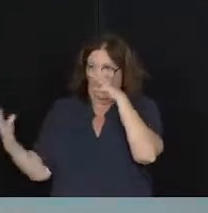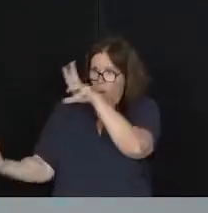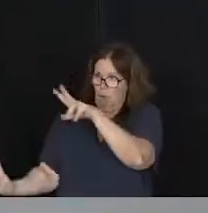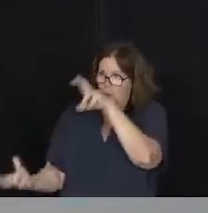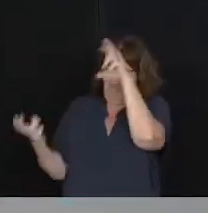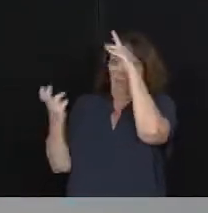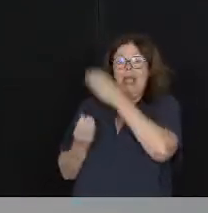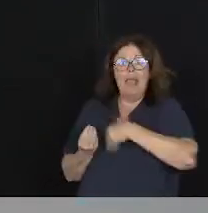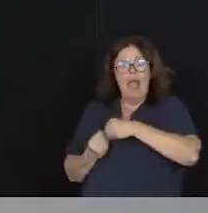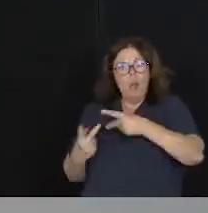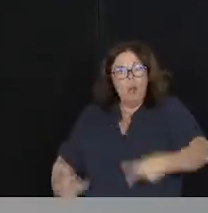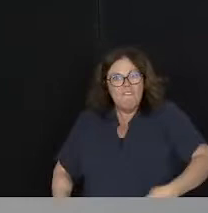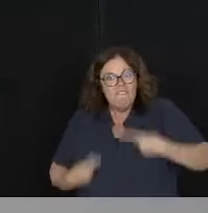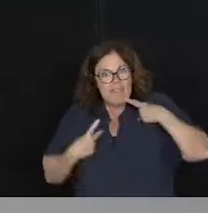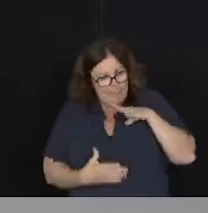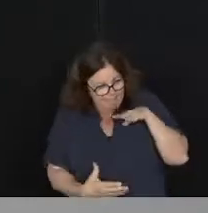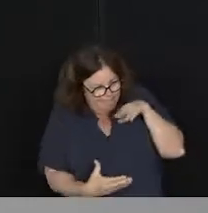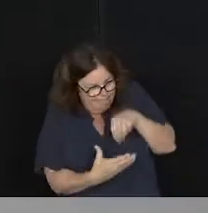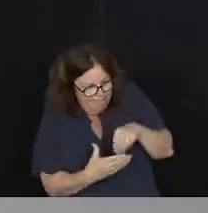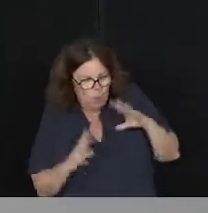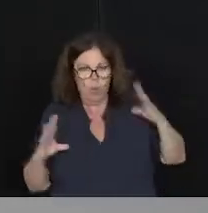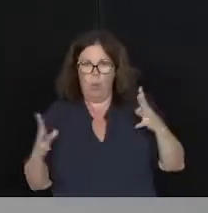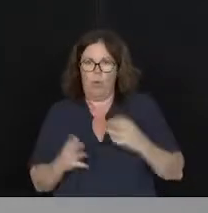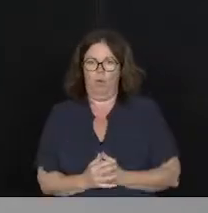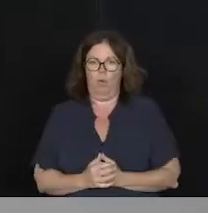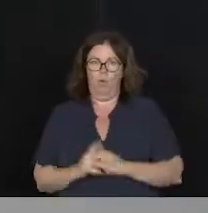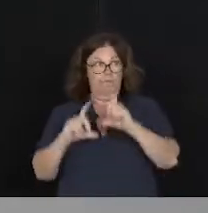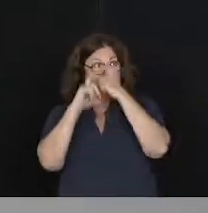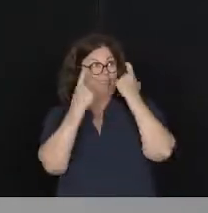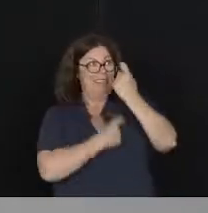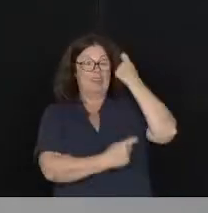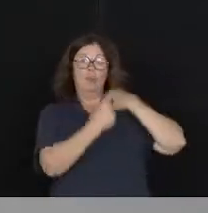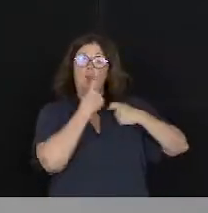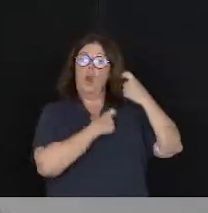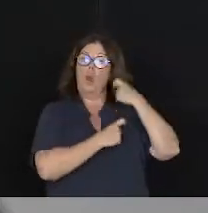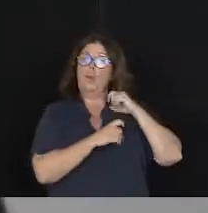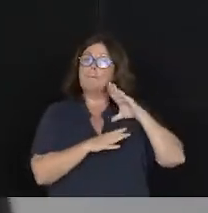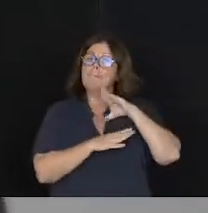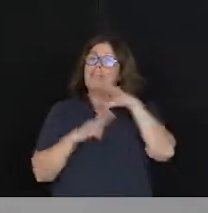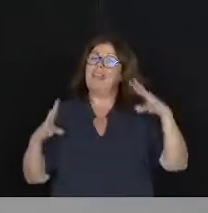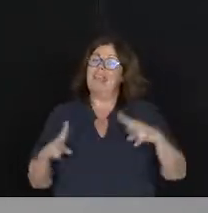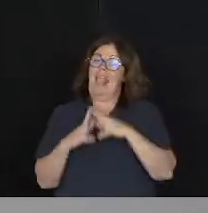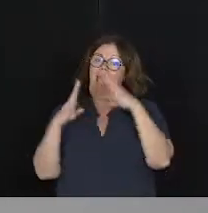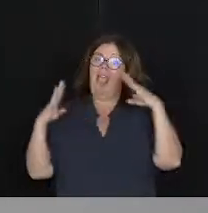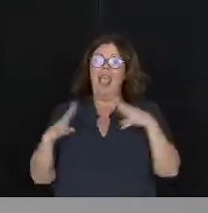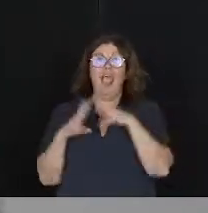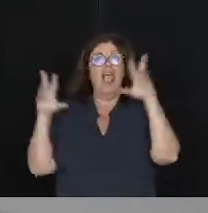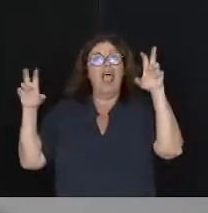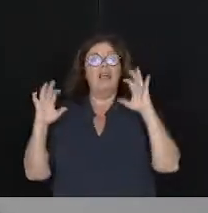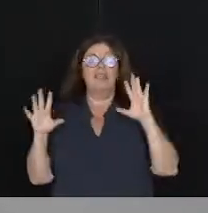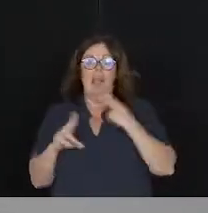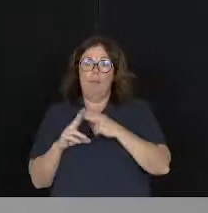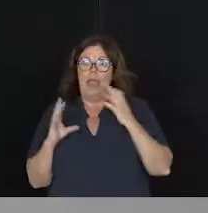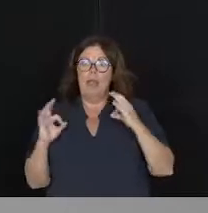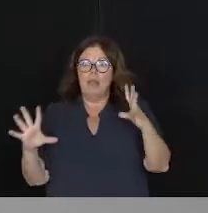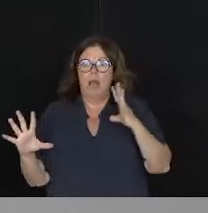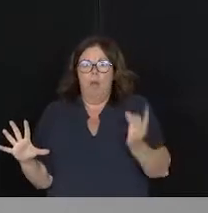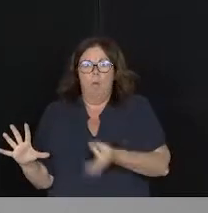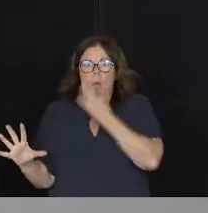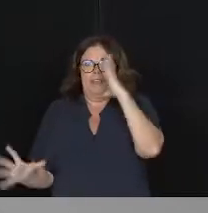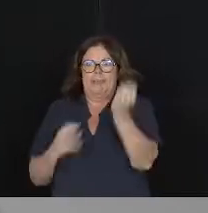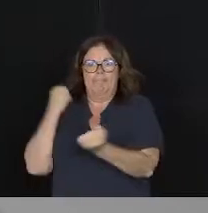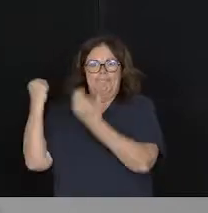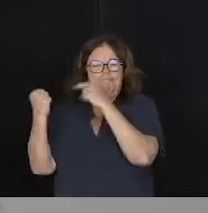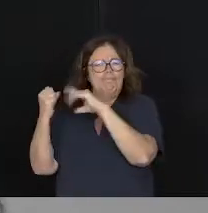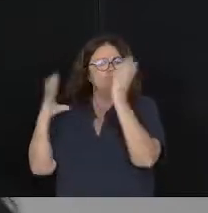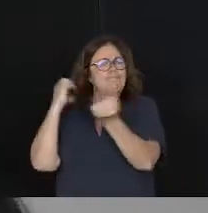le vivre. Pour les historiens, le temps de guerre, c'est d'abord un temps d'opportunité. Un temps d'opportunité du point de vue de la documentation,